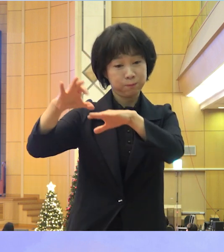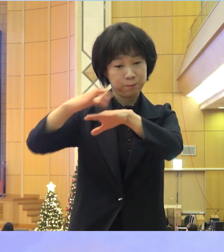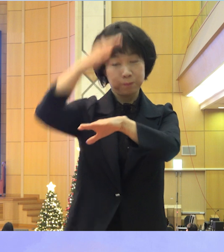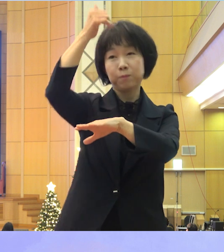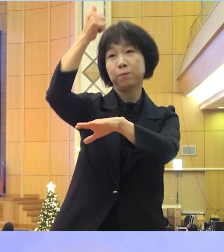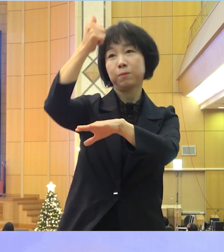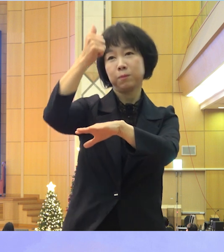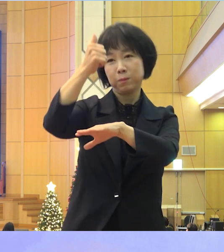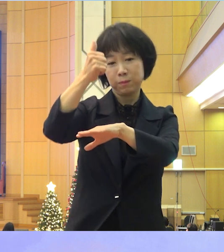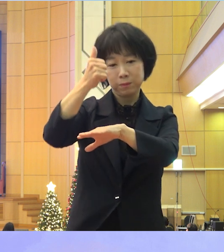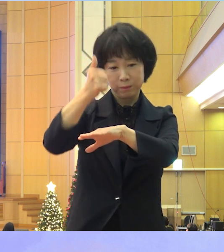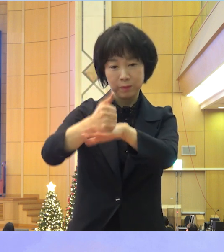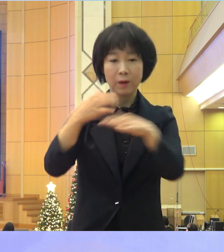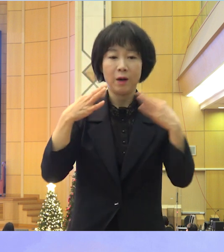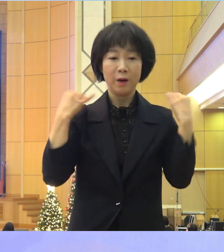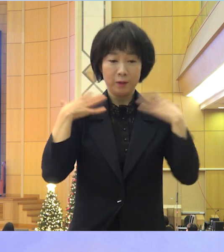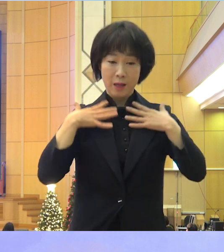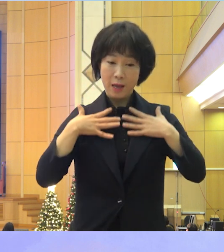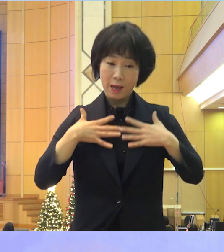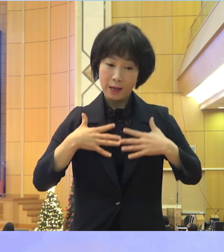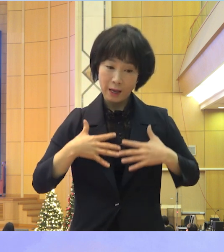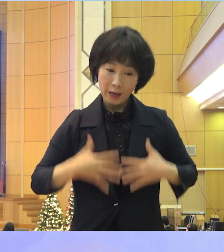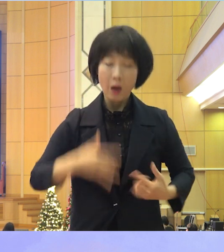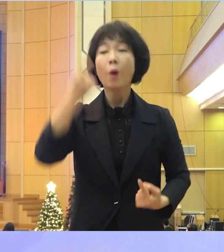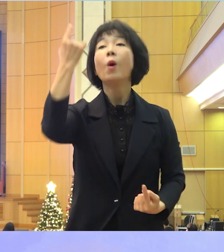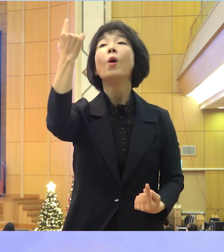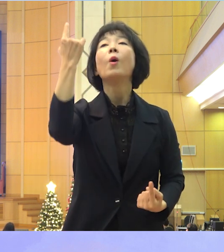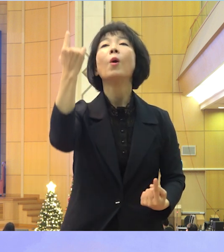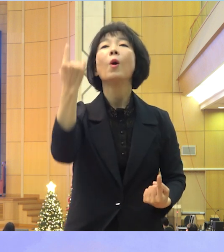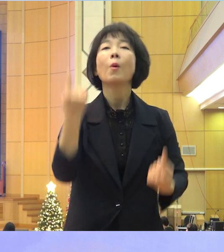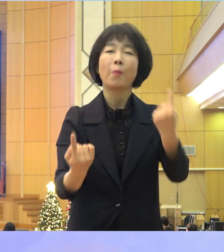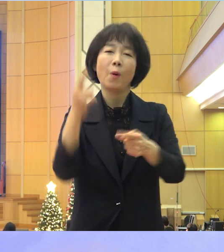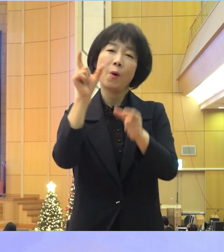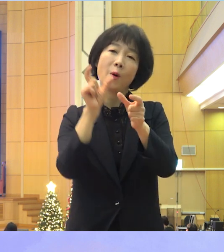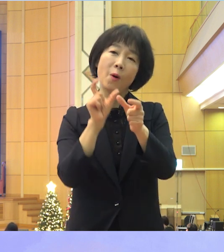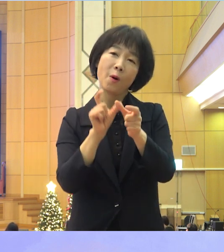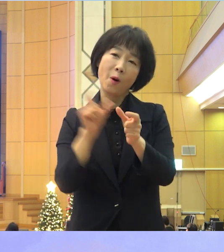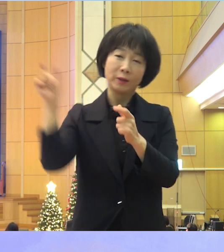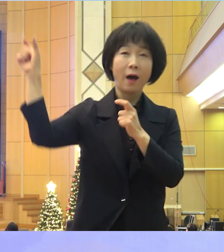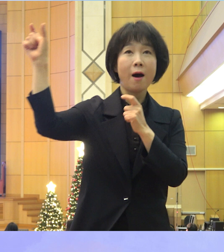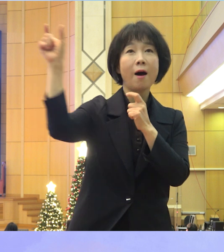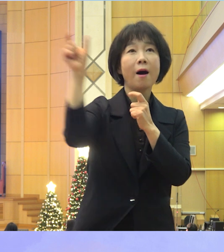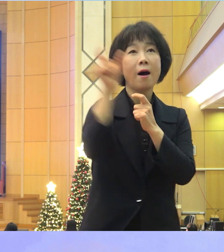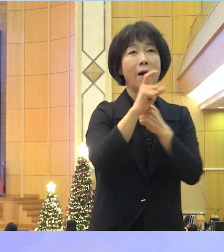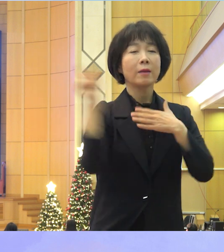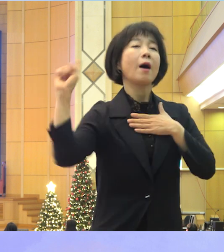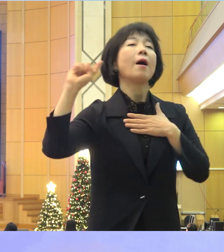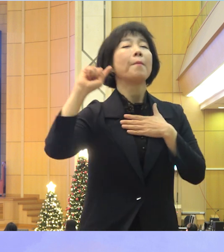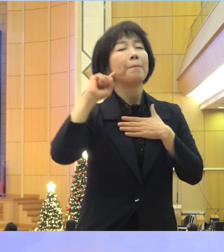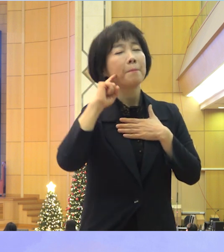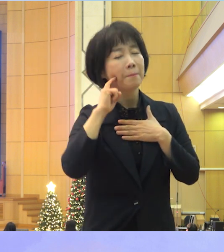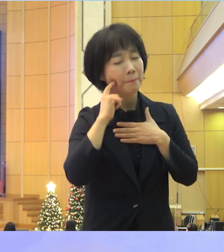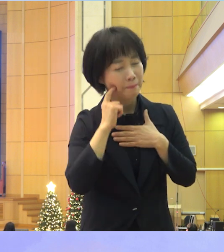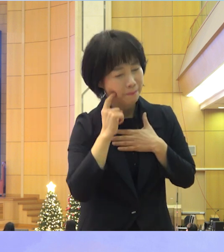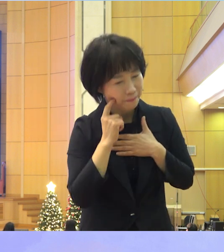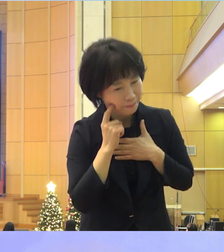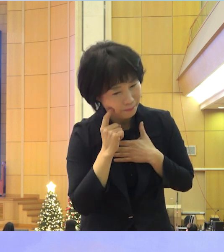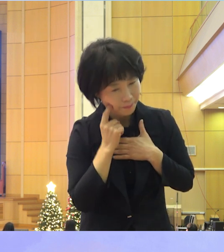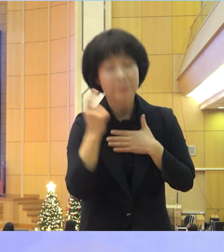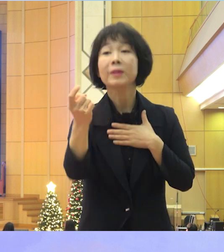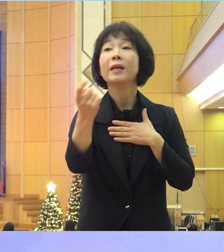저 솔로몬의 옷보다 더